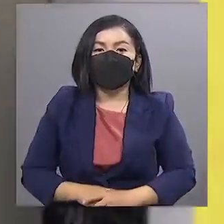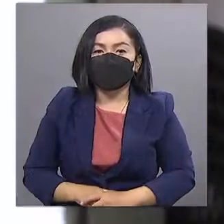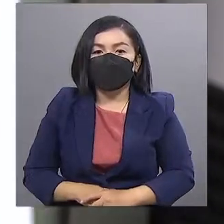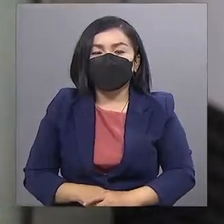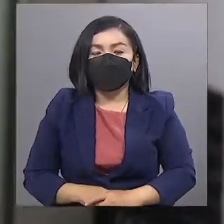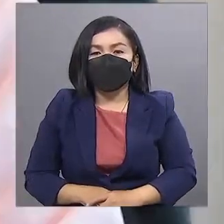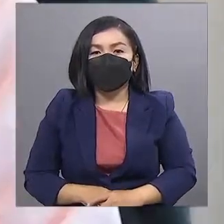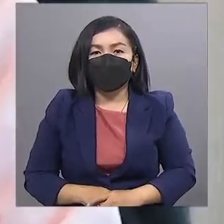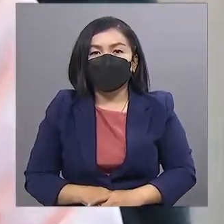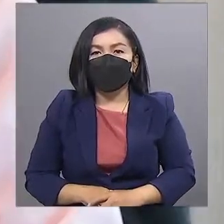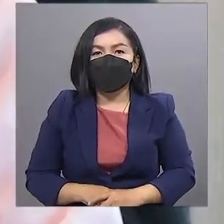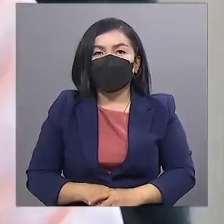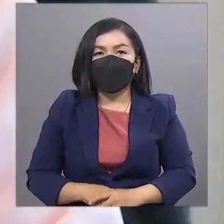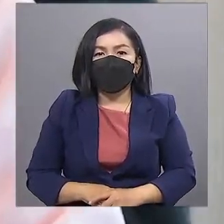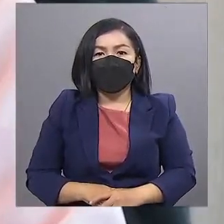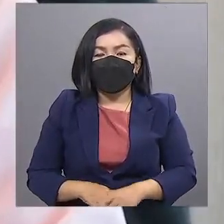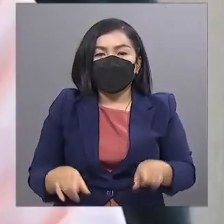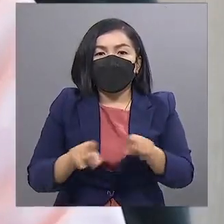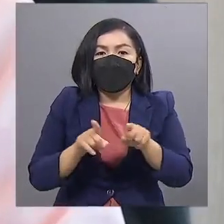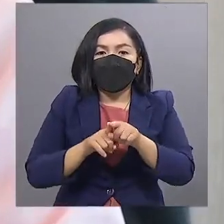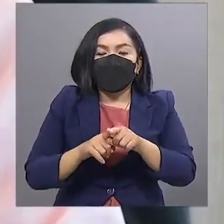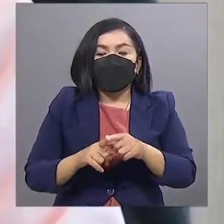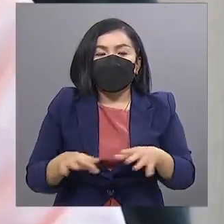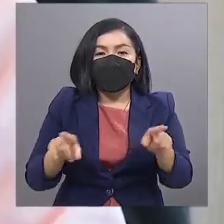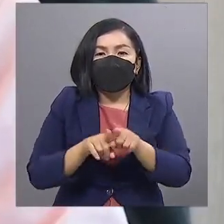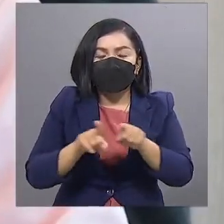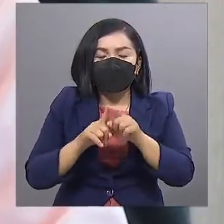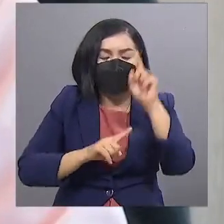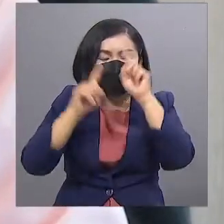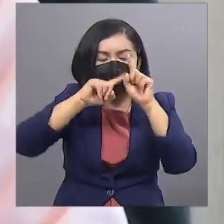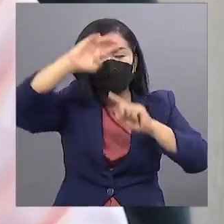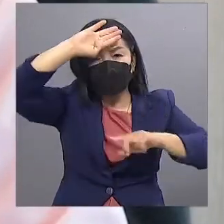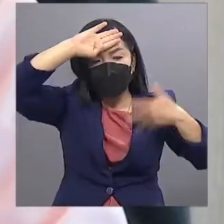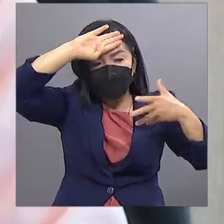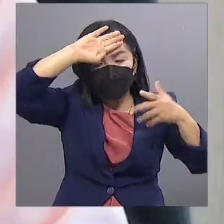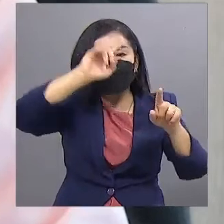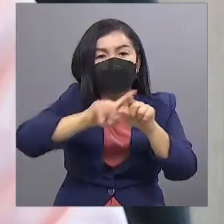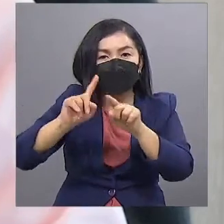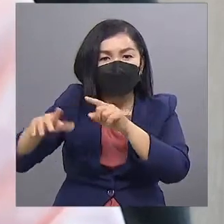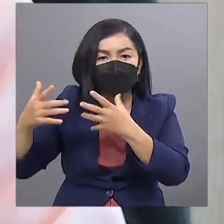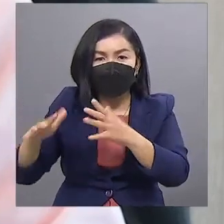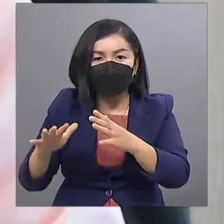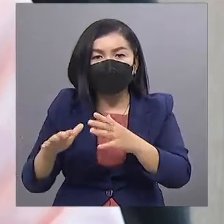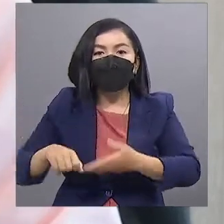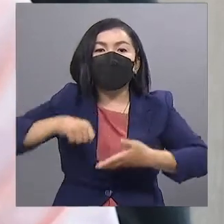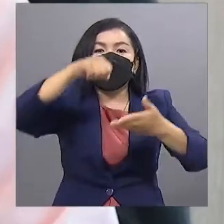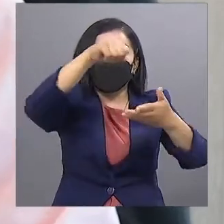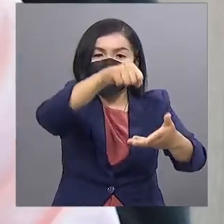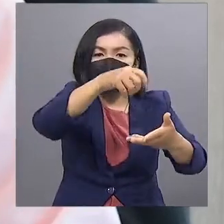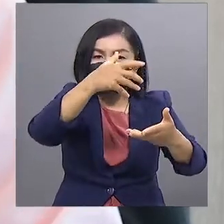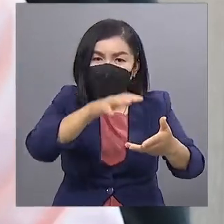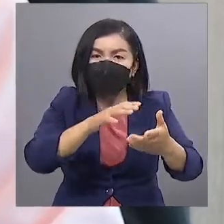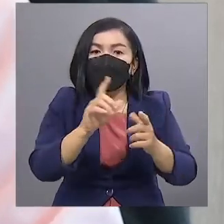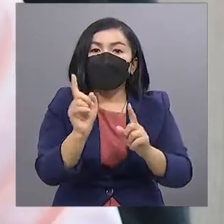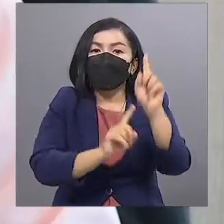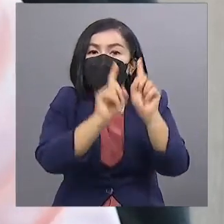พอตวปลอด แล้วก็เครื่องวดออกซิเจนปลายนวไปถงบ้านแล้วค่ะเราก็จะทำการเขาเรีกวาวัดนะคะสอนการ